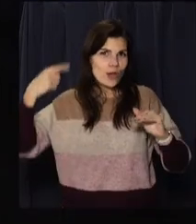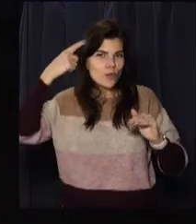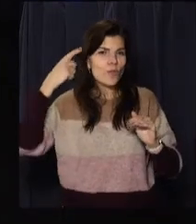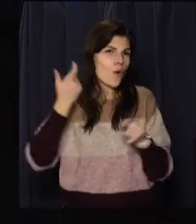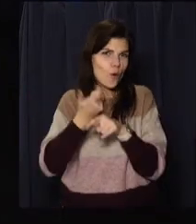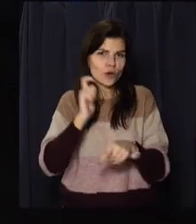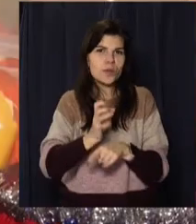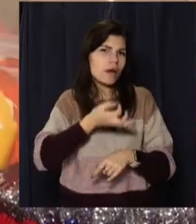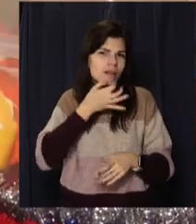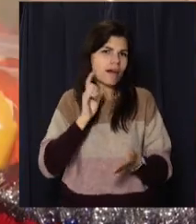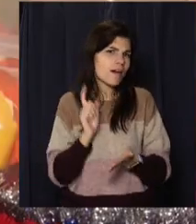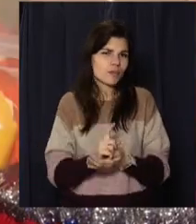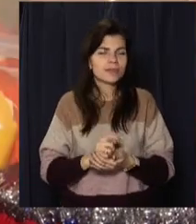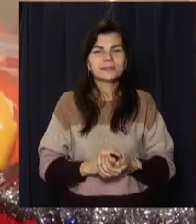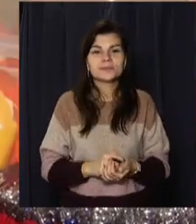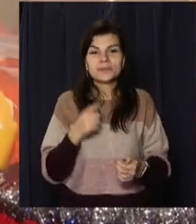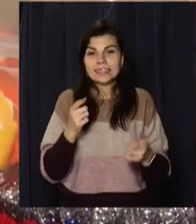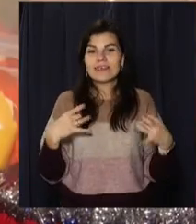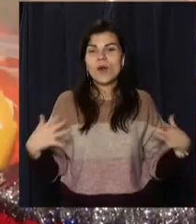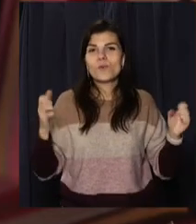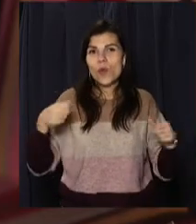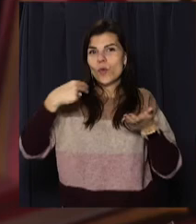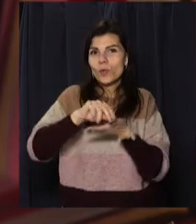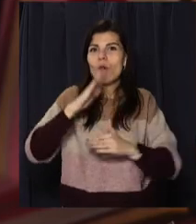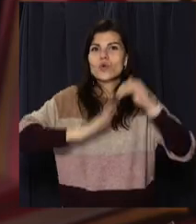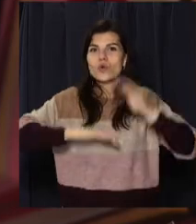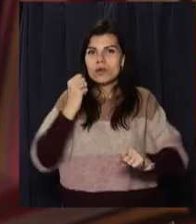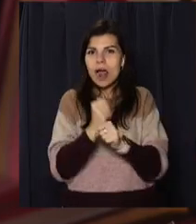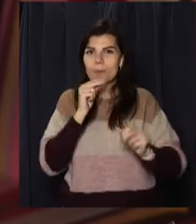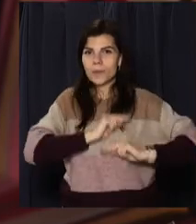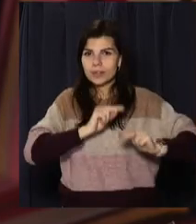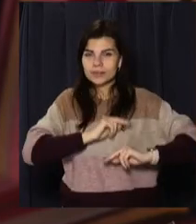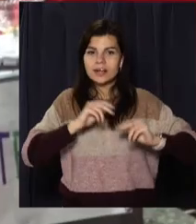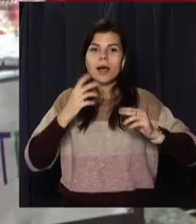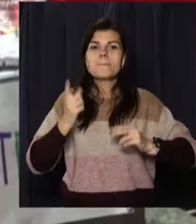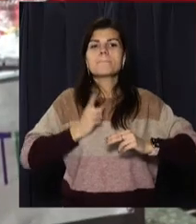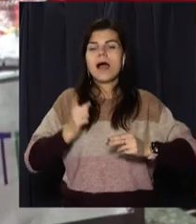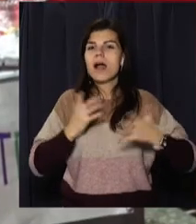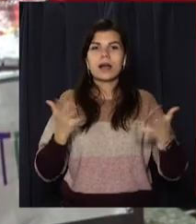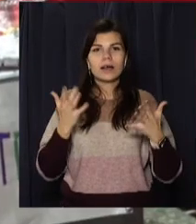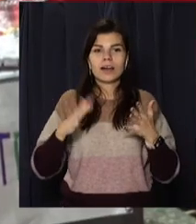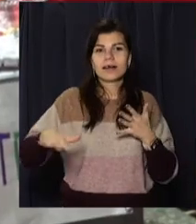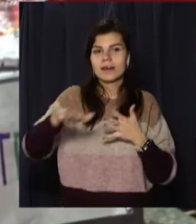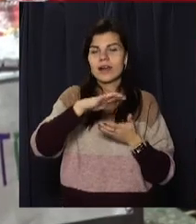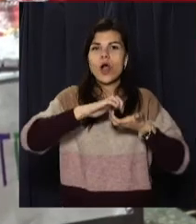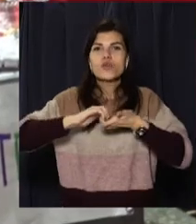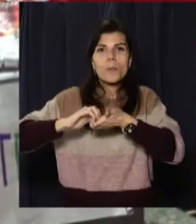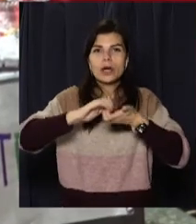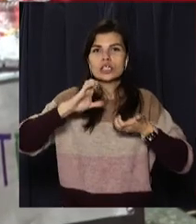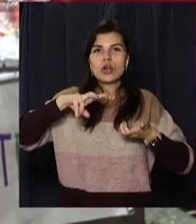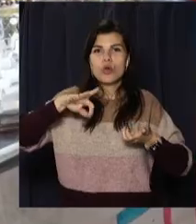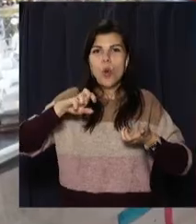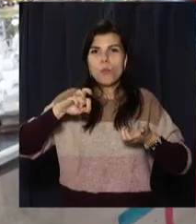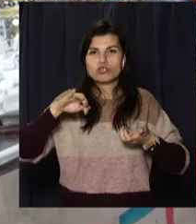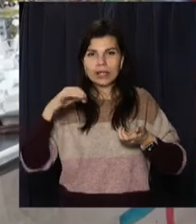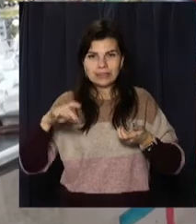очень понравилось. На святі можна було придбати вироби ручної роботи майстринь, якими пишається Слобожанська громада. Марина